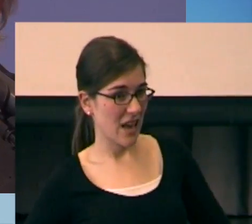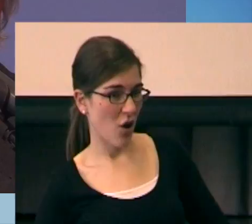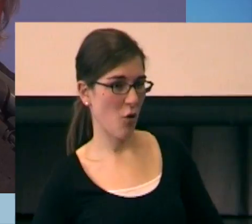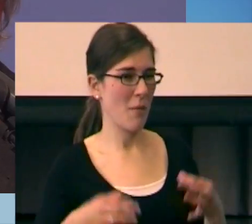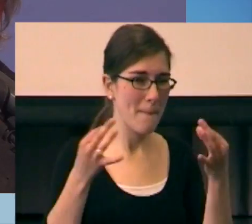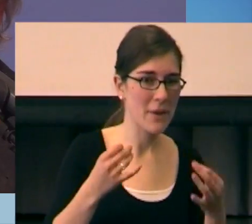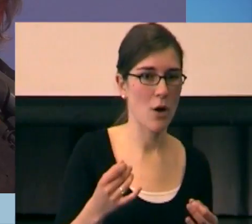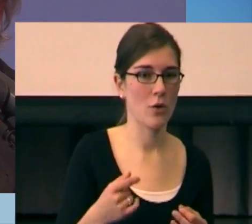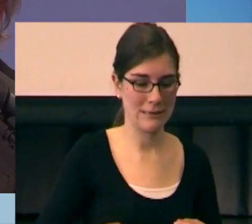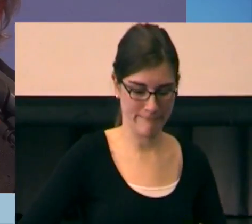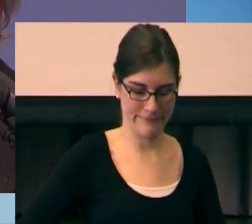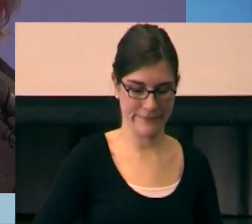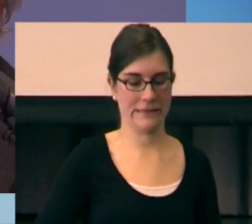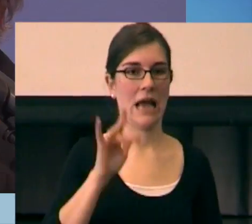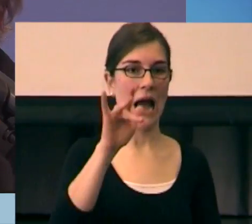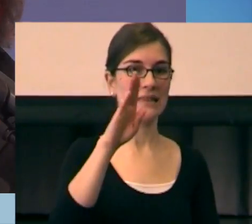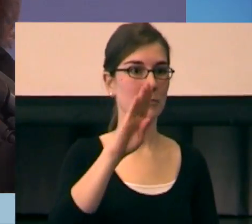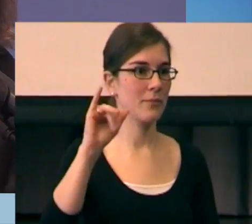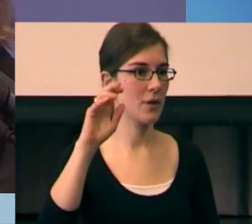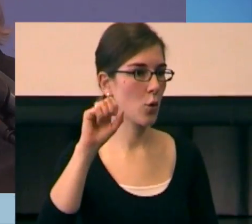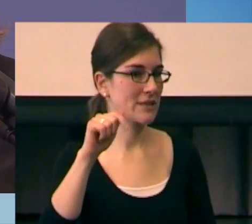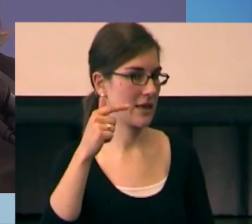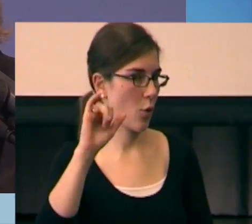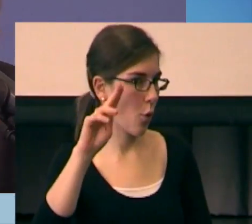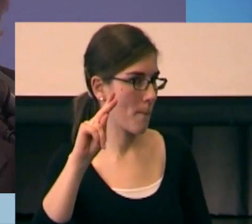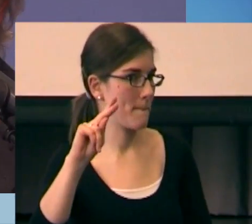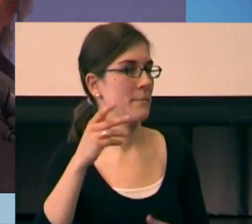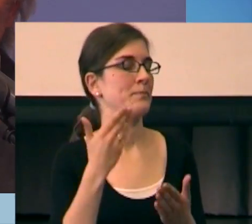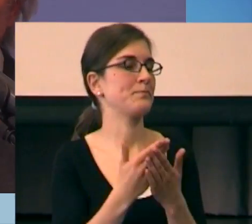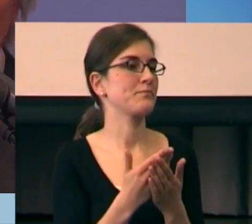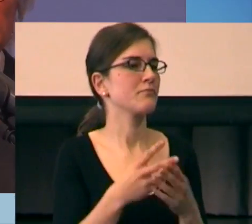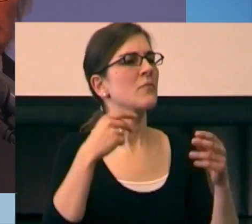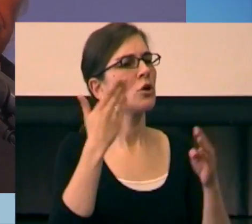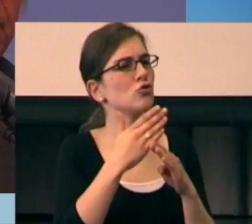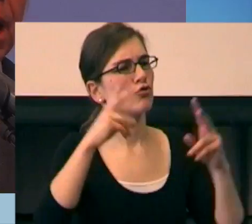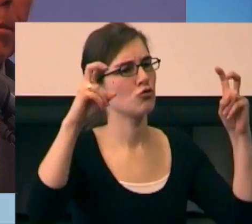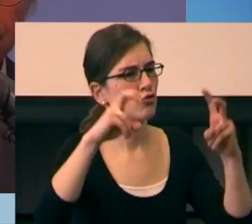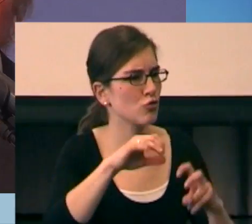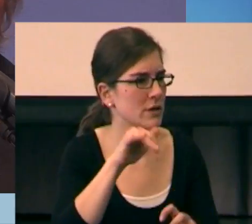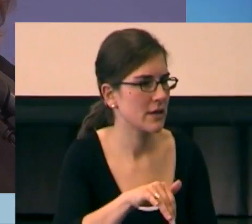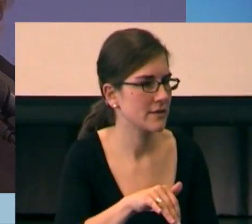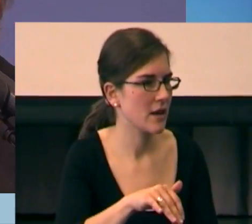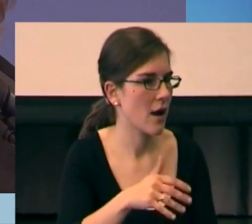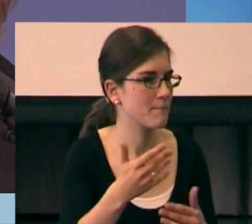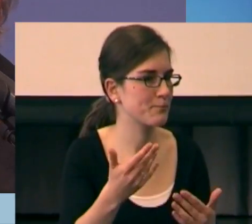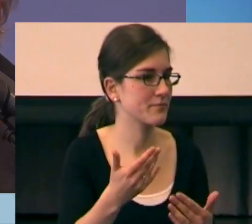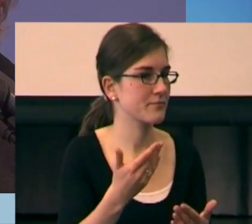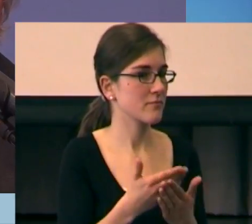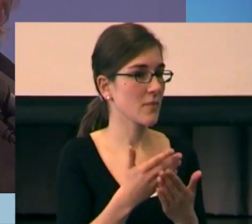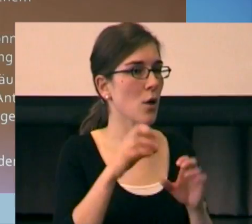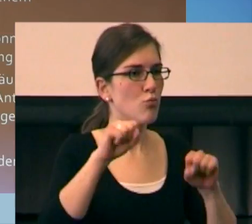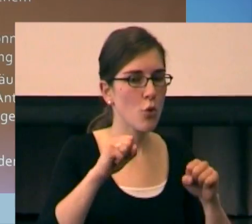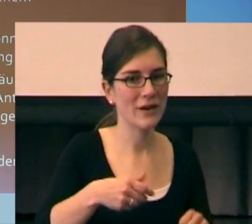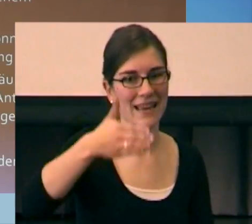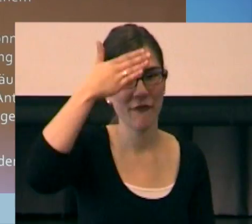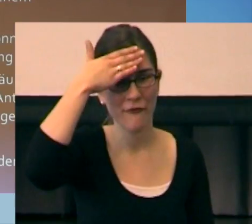ein Antibiotikum nehmen. In Studien ist gezeigt worden, Fieber kann bis zu 4% auftreten, also